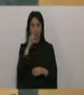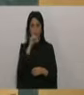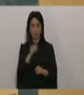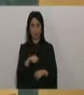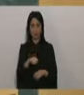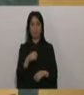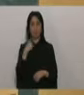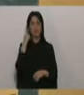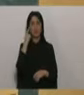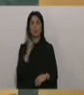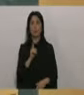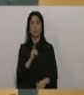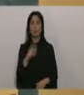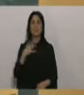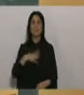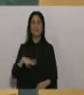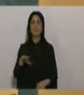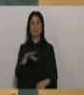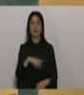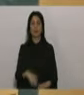მე ვფიქრობ, რომ საქართველოში